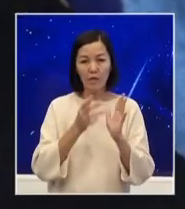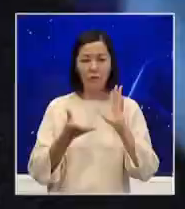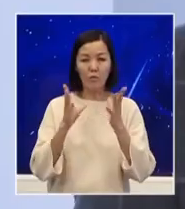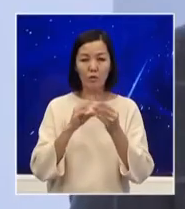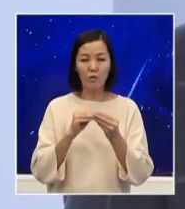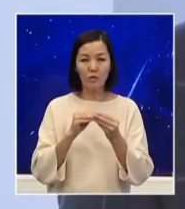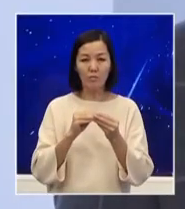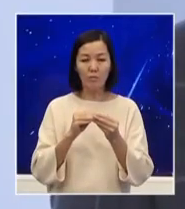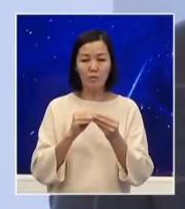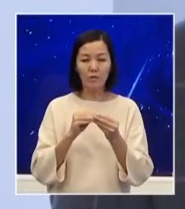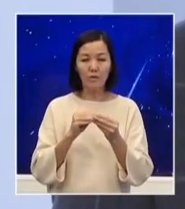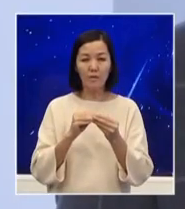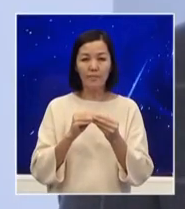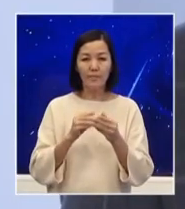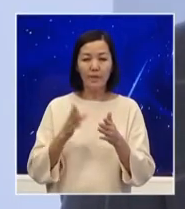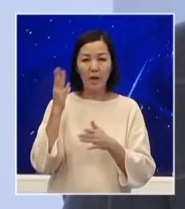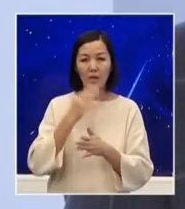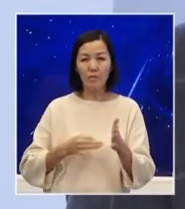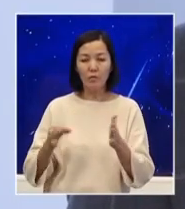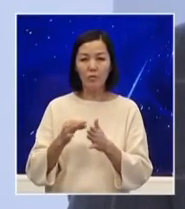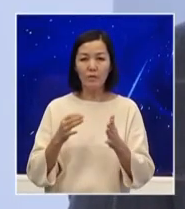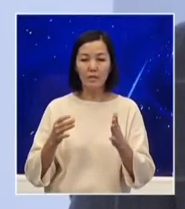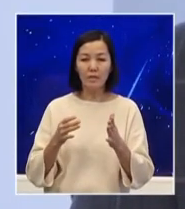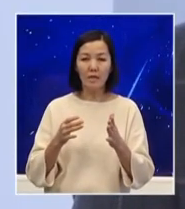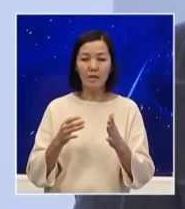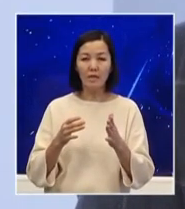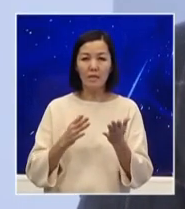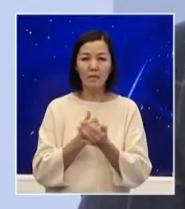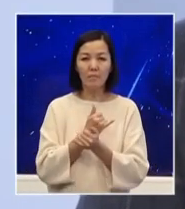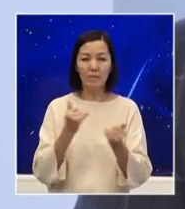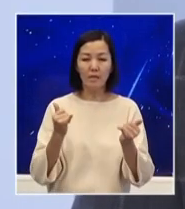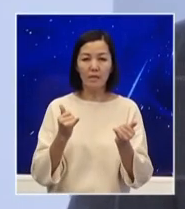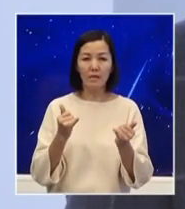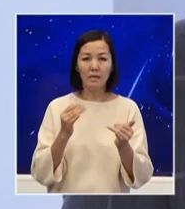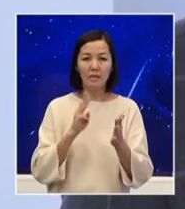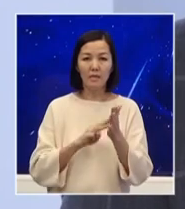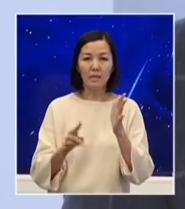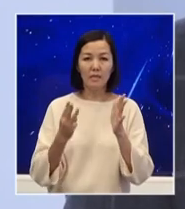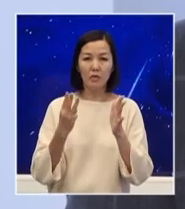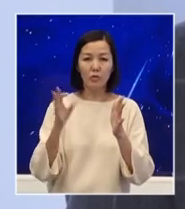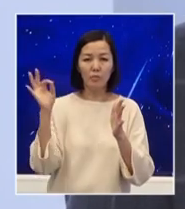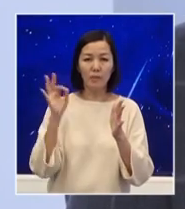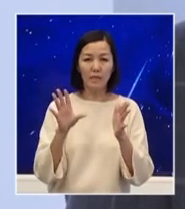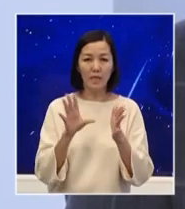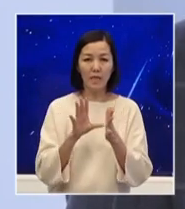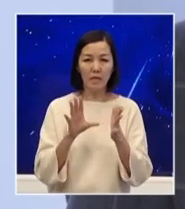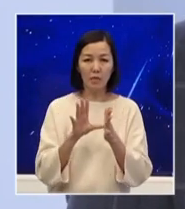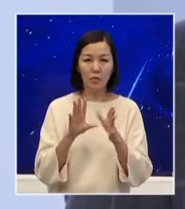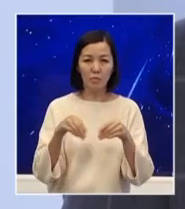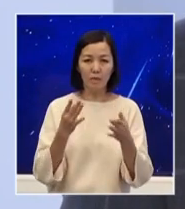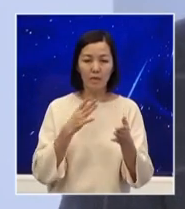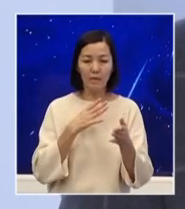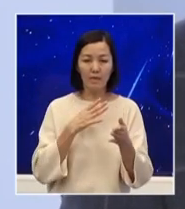бойынша облысымызда жалпы көрсетілген қызметтердің 83% электронды түрде